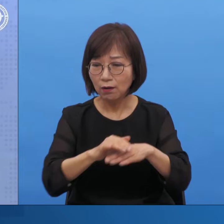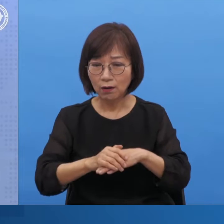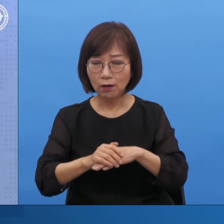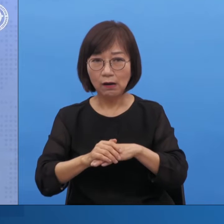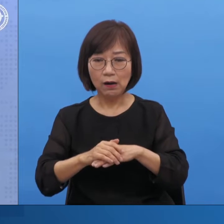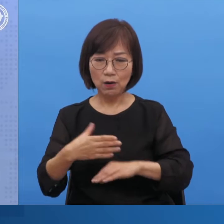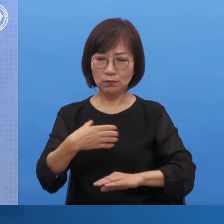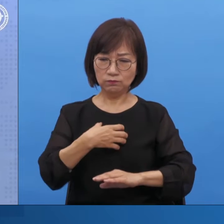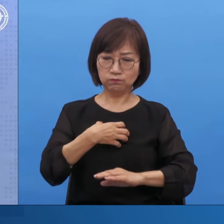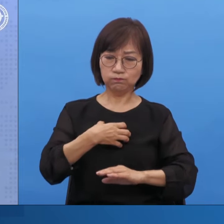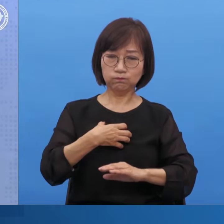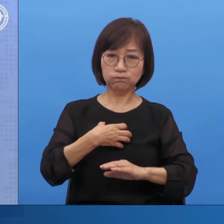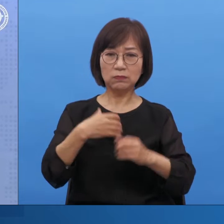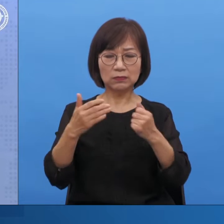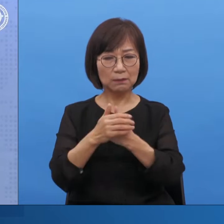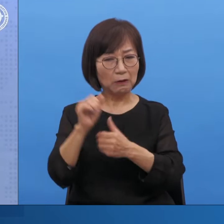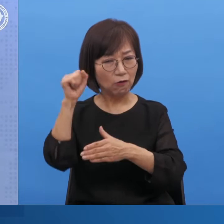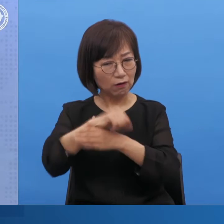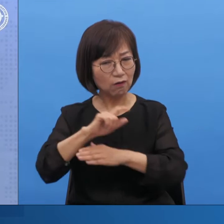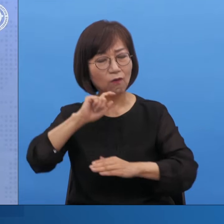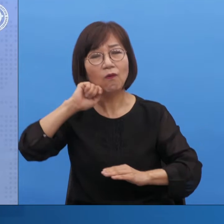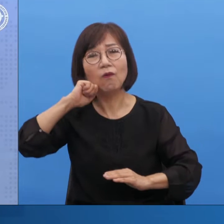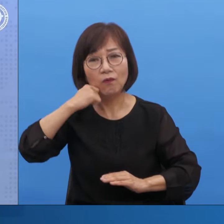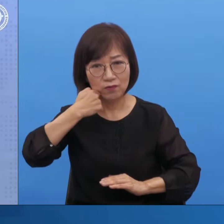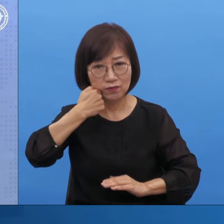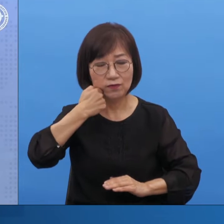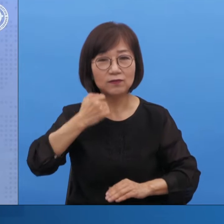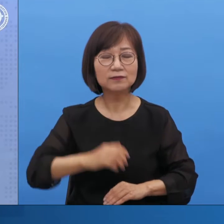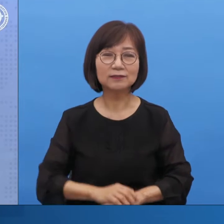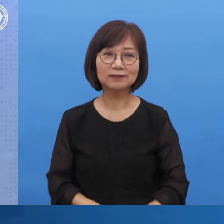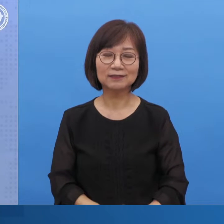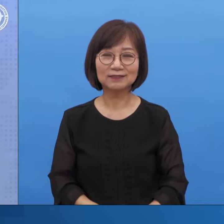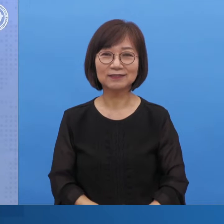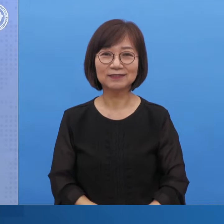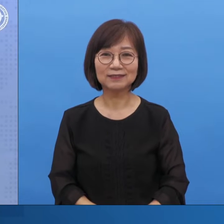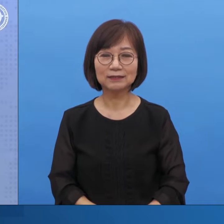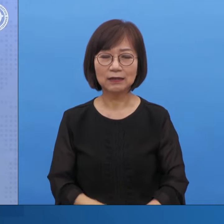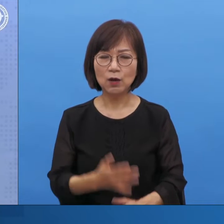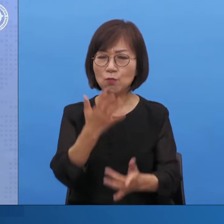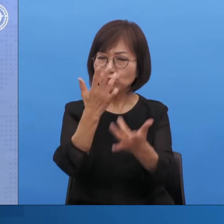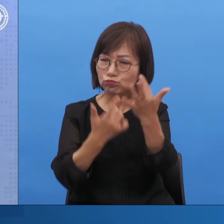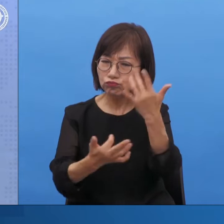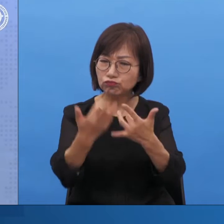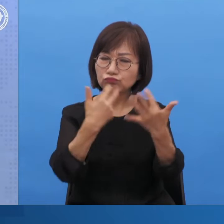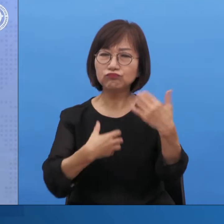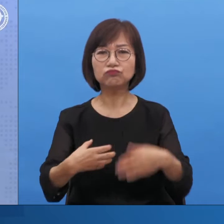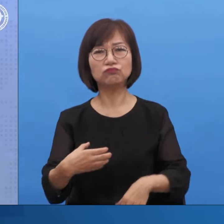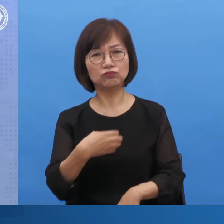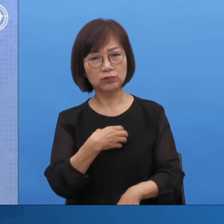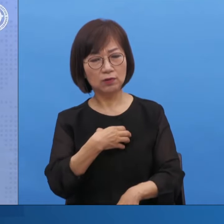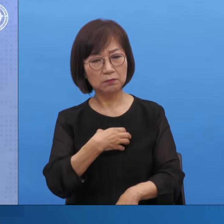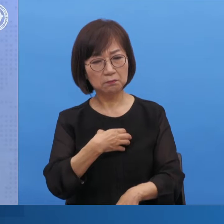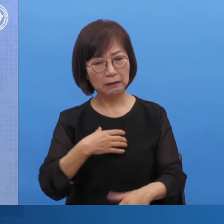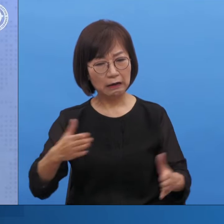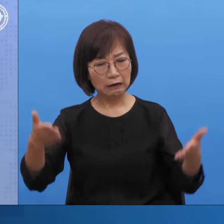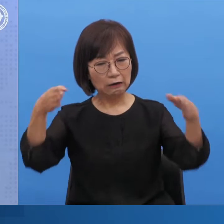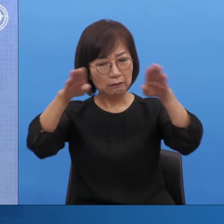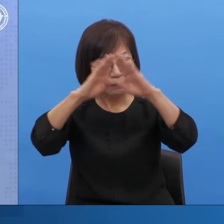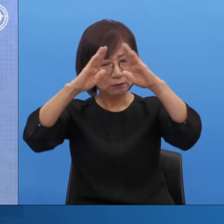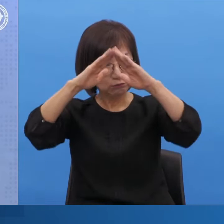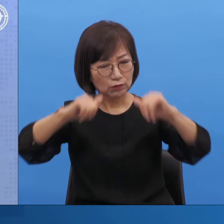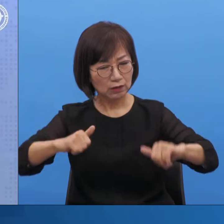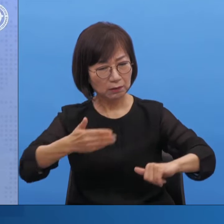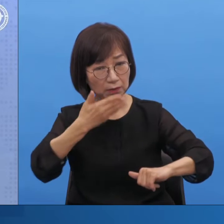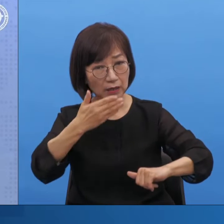this construction itself could bring up an accident in the future. 불이 날 수도 있고 이게 무슨 무너질 수도 있고 우리 밑에 저